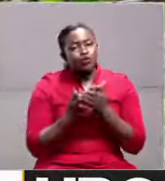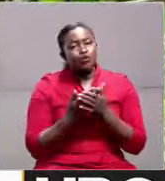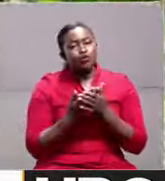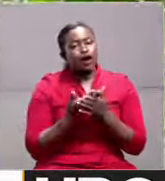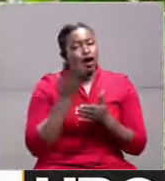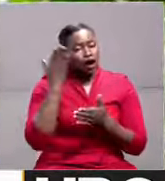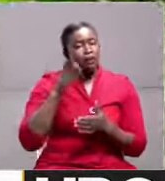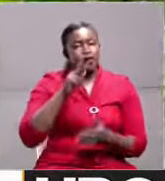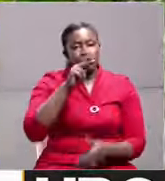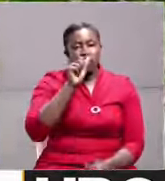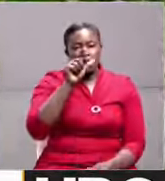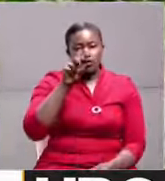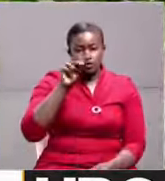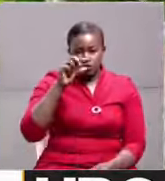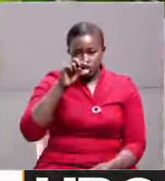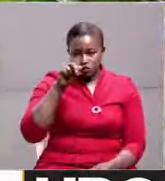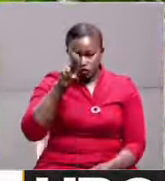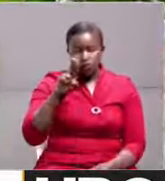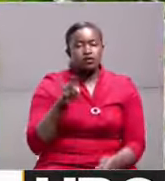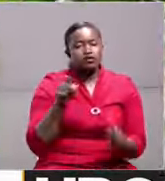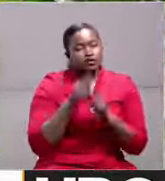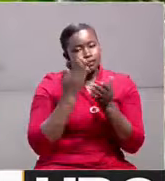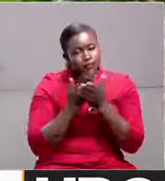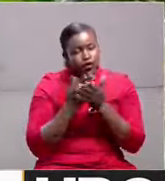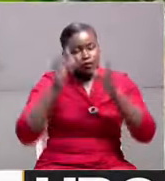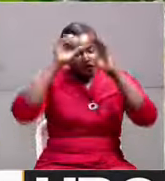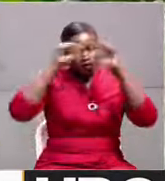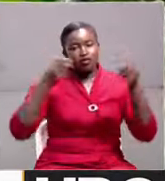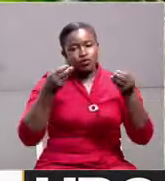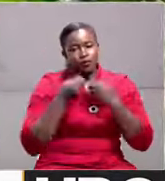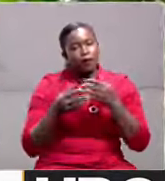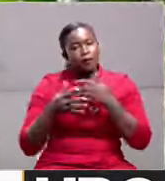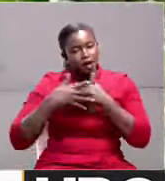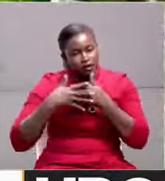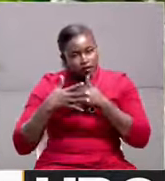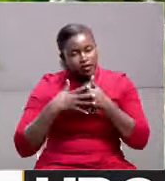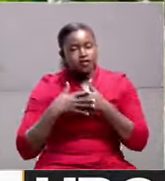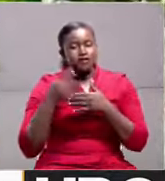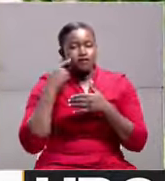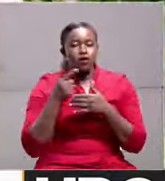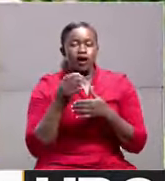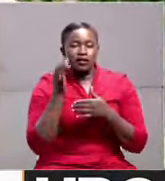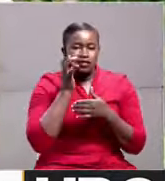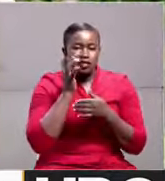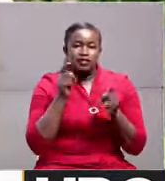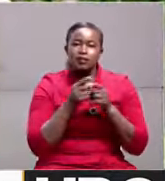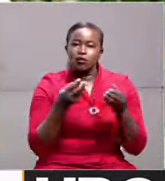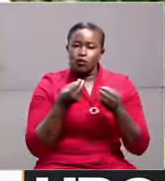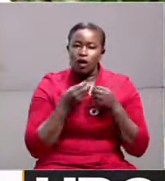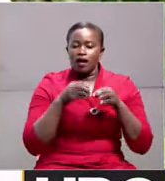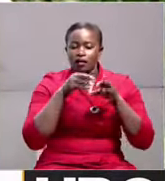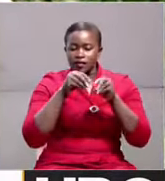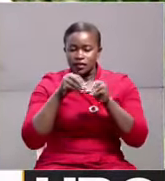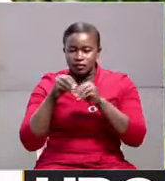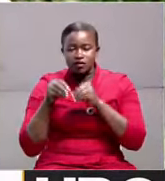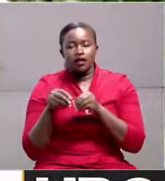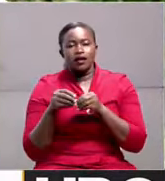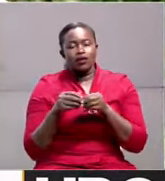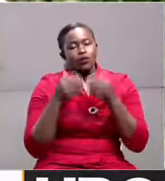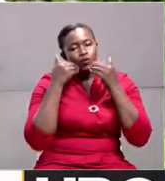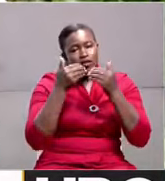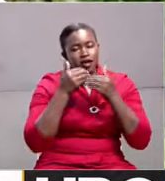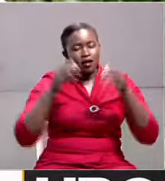president atufunire chuma kye mwanyi njagala kusaba president atuwe bijimusa ekirala president wagala kumwebaza